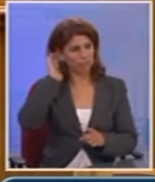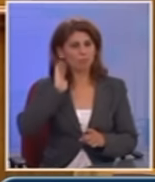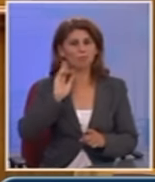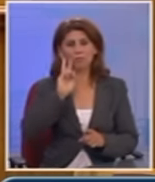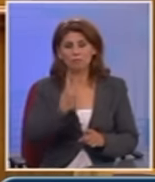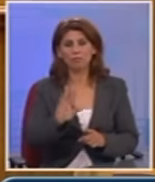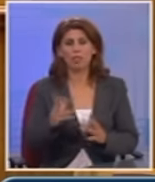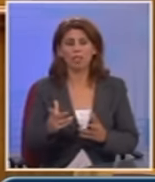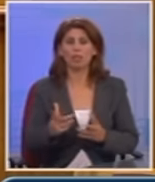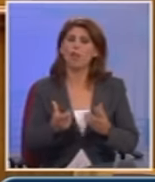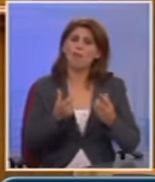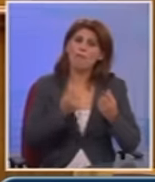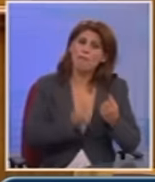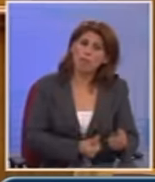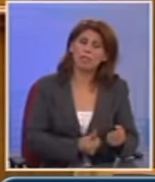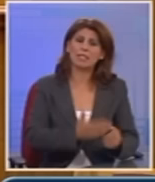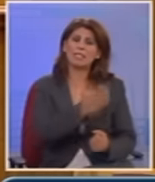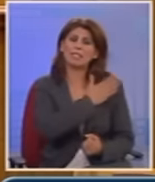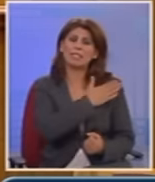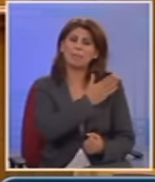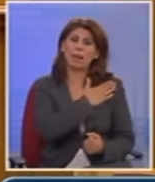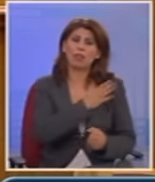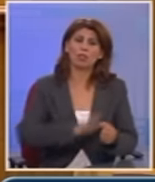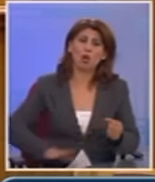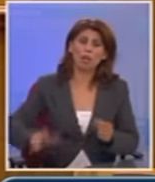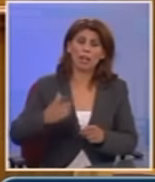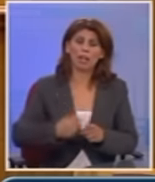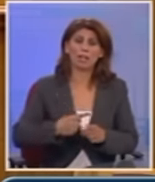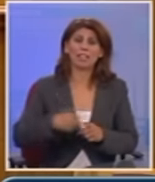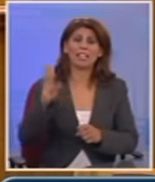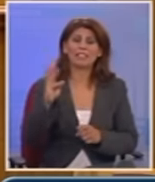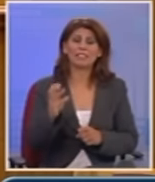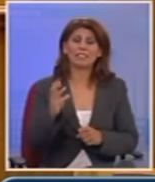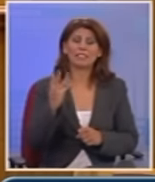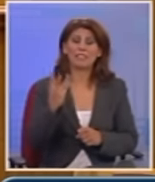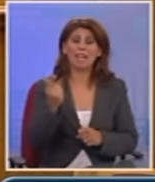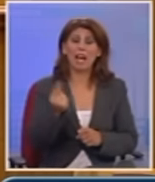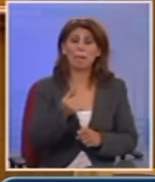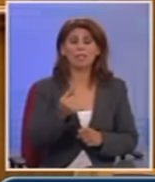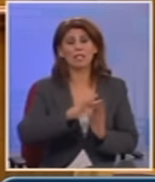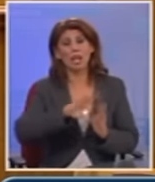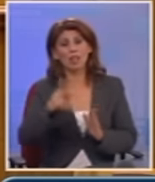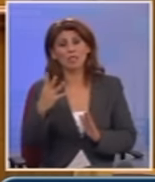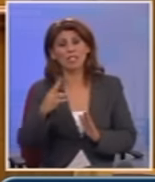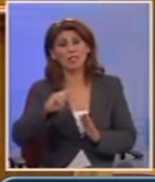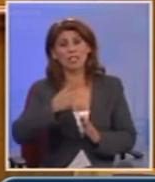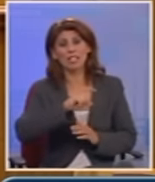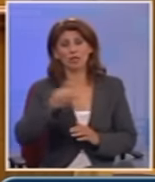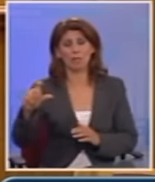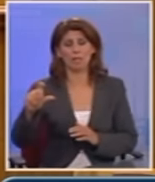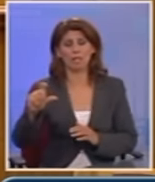Διαπιστώσαμε ότι φορτώσατε στις πλάτες των Ελλήνων 3,5 με 4 δις επιπλέον